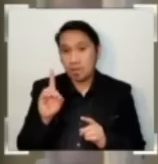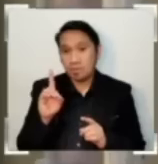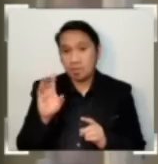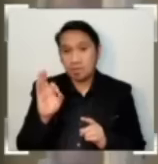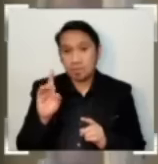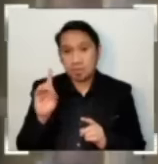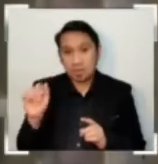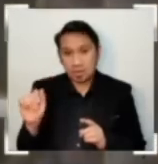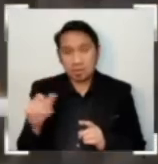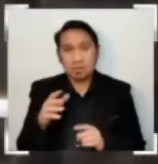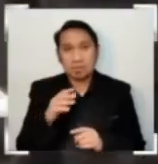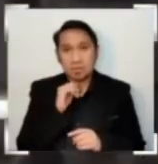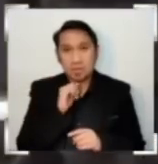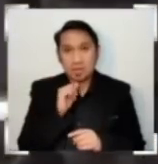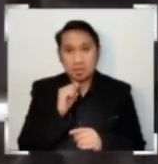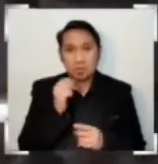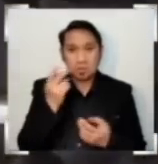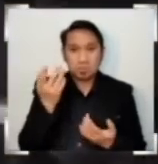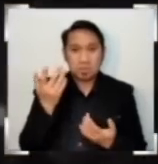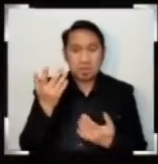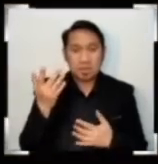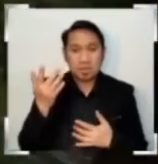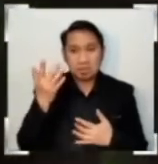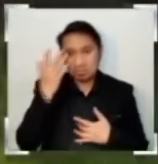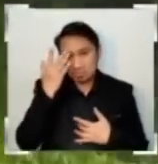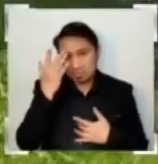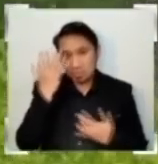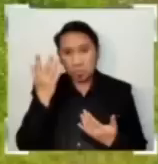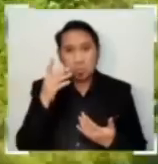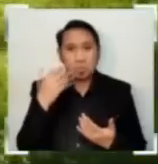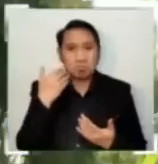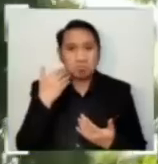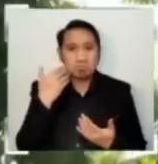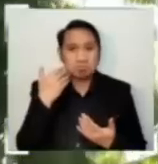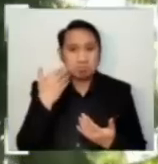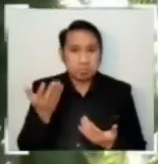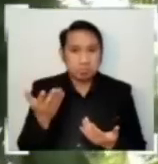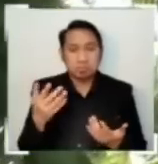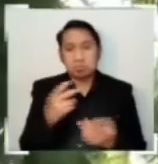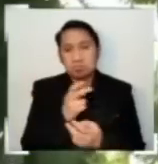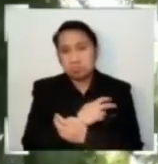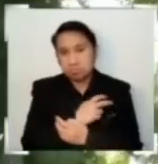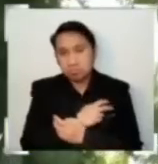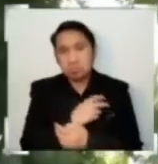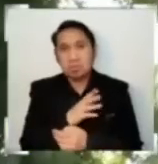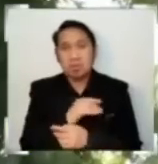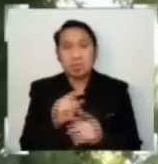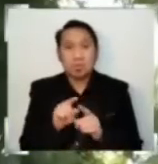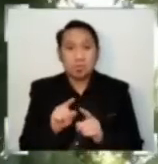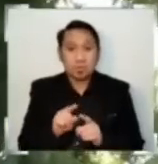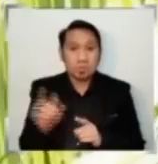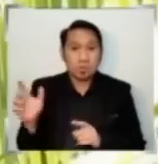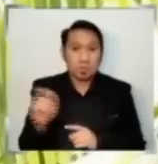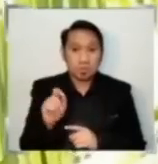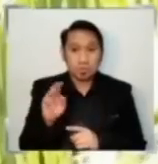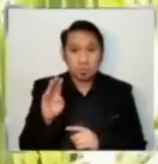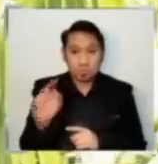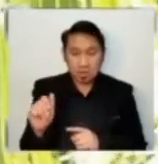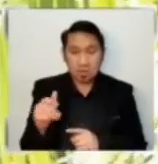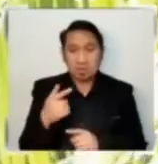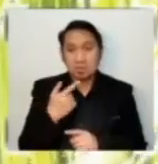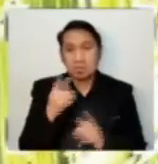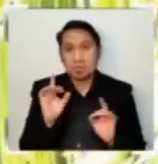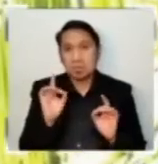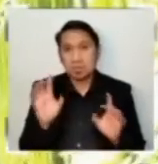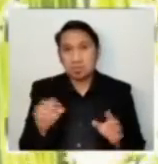ang methanol poisoning na dati nang kumitil ang buhay. Pati pagkuha ng main ingredient ng tuba, mapanganib.